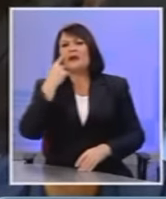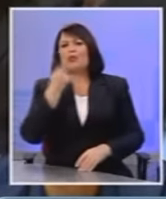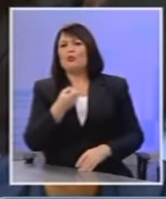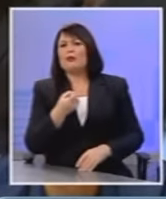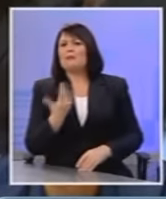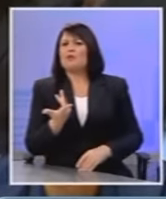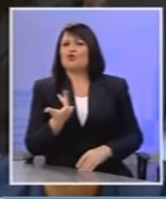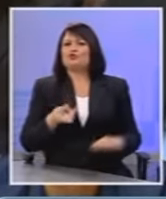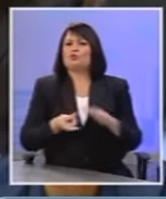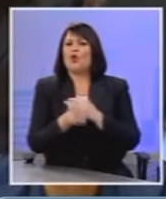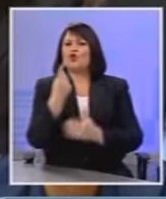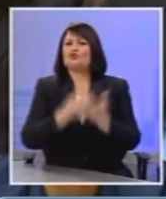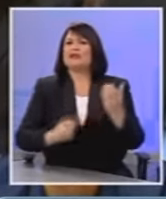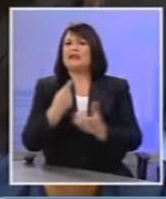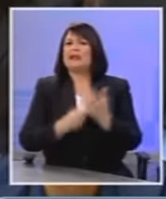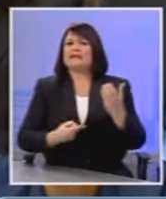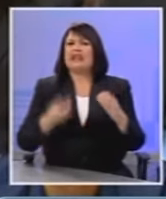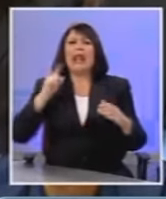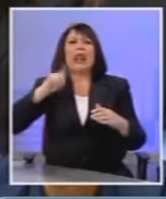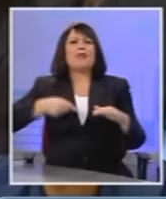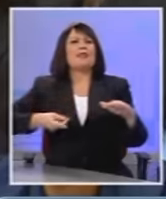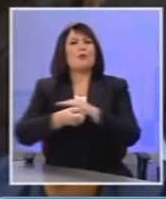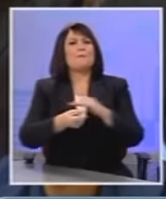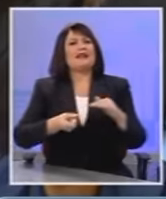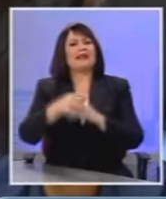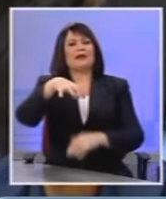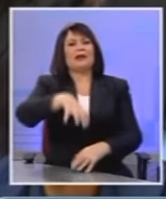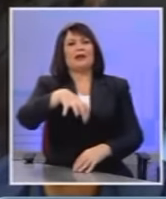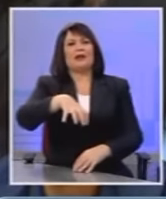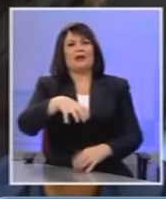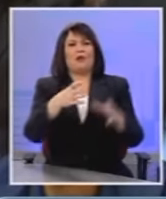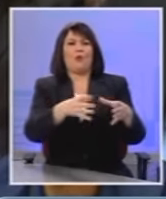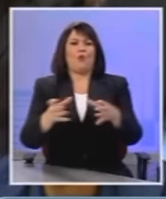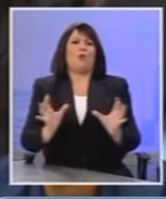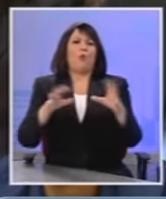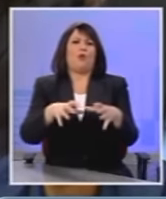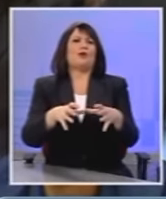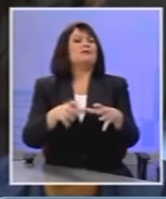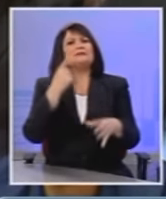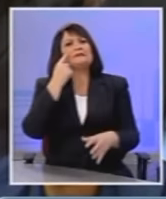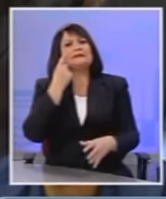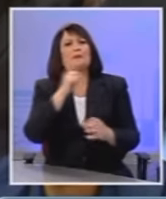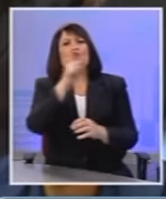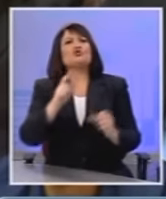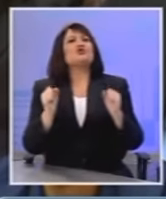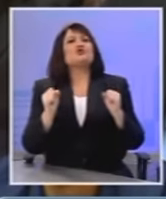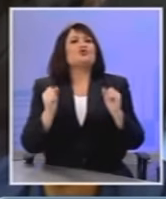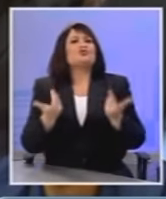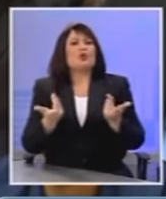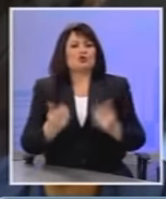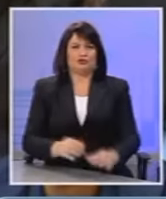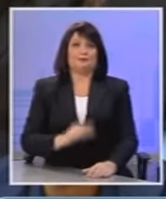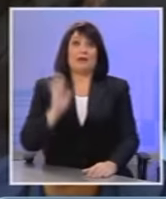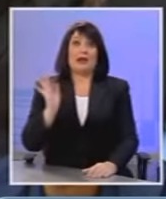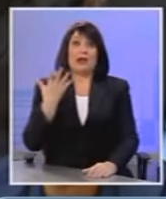πώς οι πρόσφυγες ή λαθρομετανάστες, είναι και οι δύο κατηγορίες μέσα, διαβιούν. Εάν